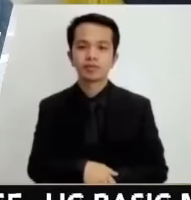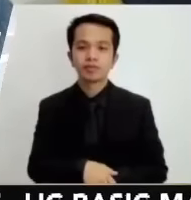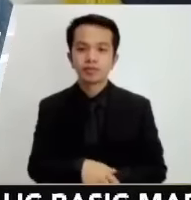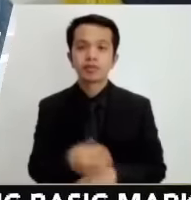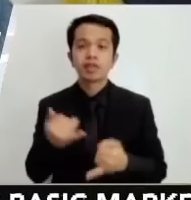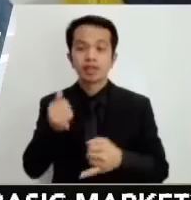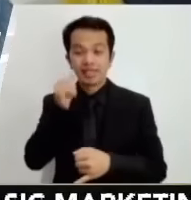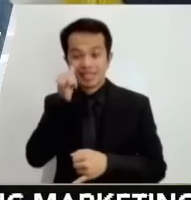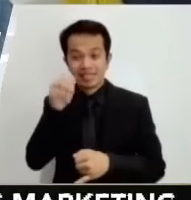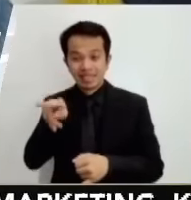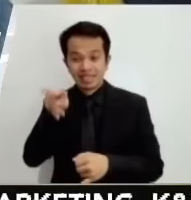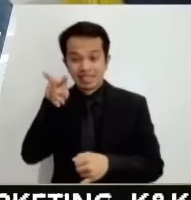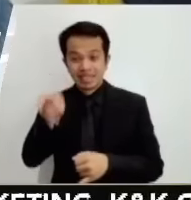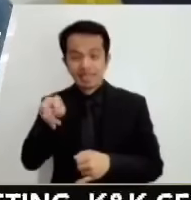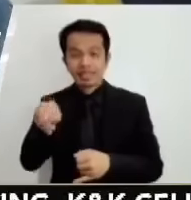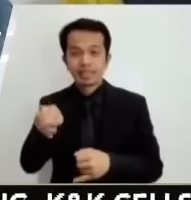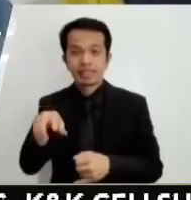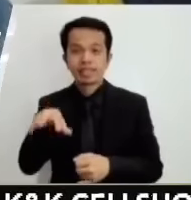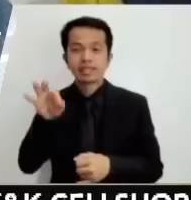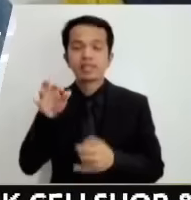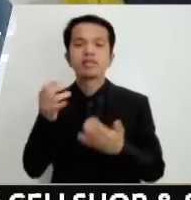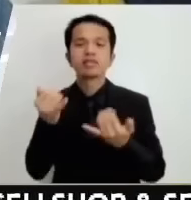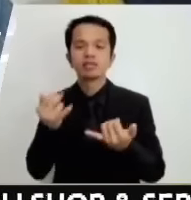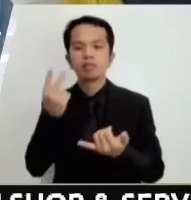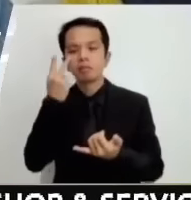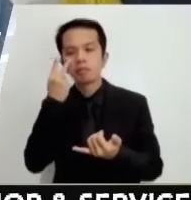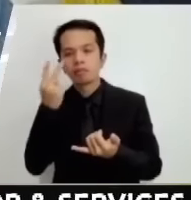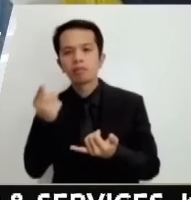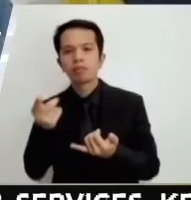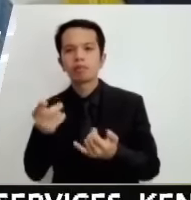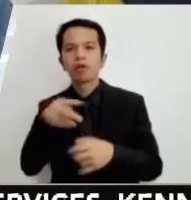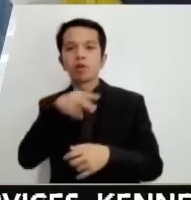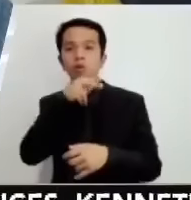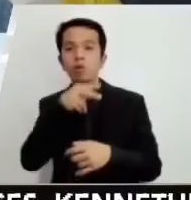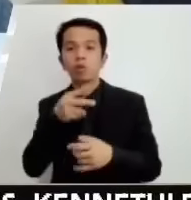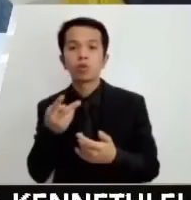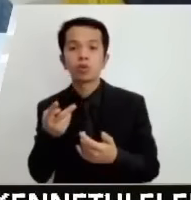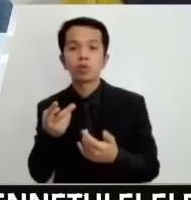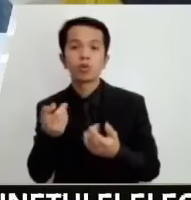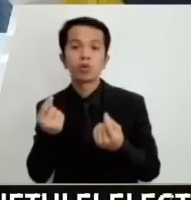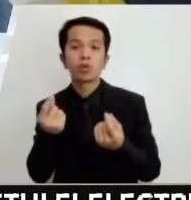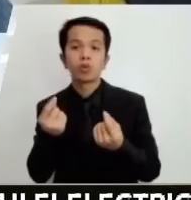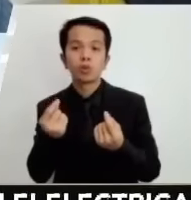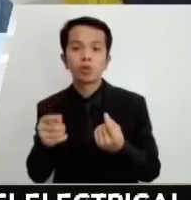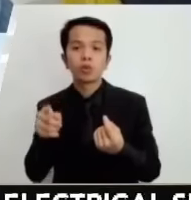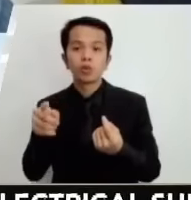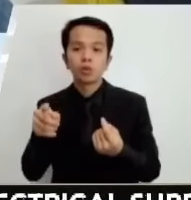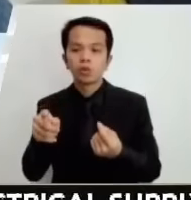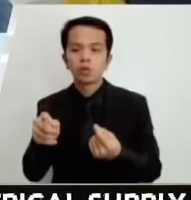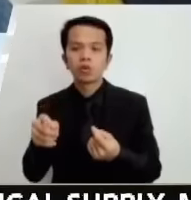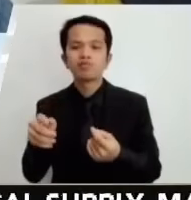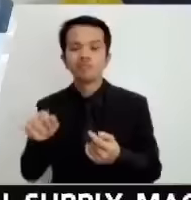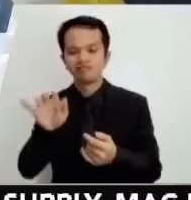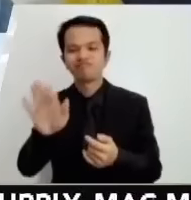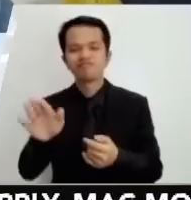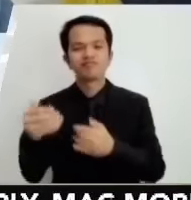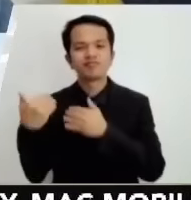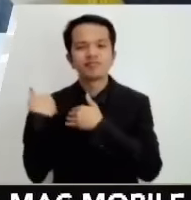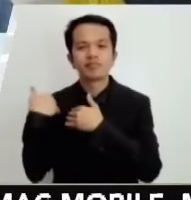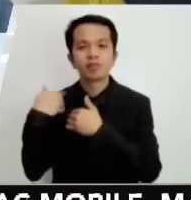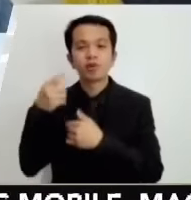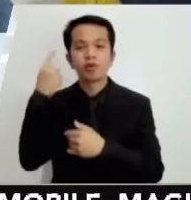ay nakita yung suspect na siya yung responsible na